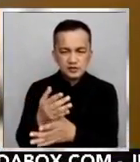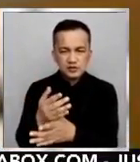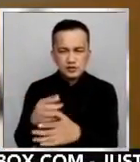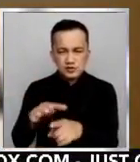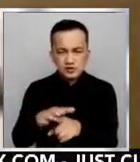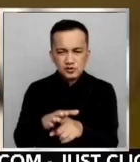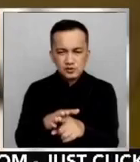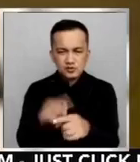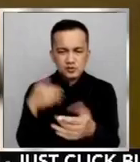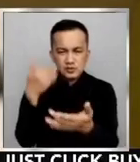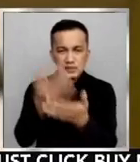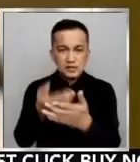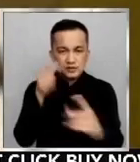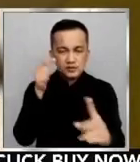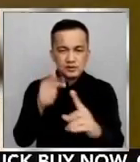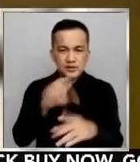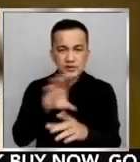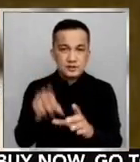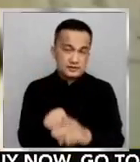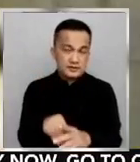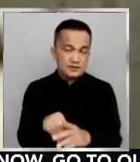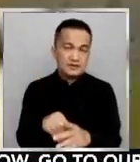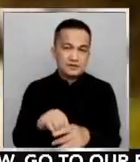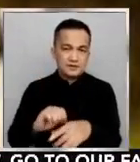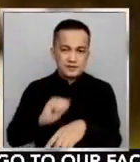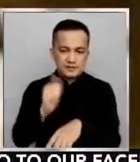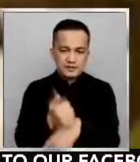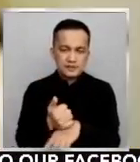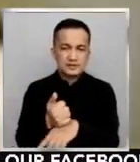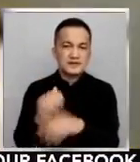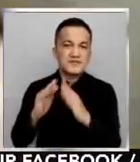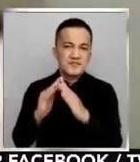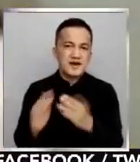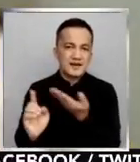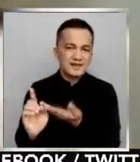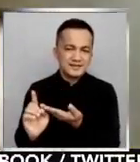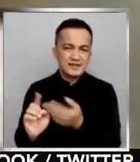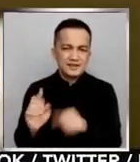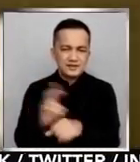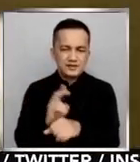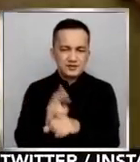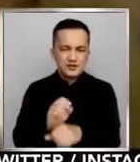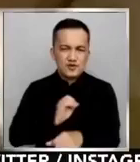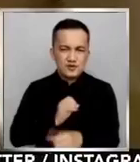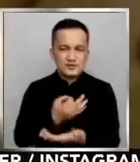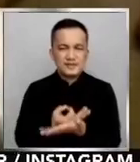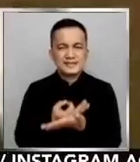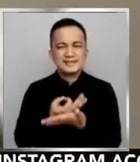kanyang goals kabilang ang pagpapatayo ng kanyang bahay gamit ang sarili niyang pera.